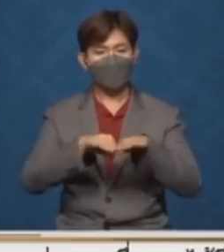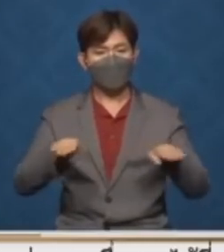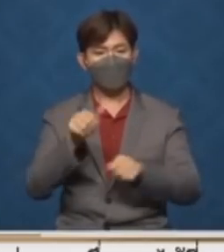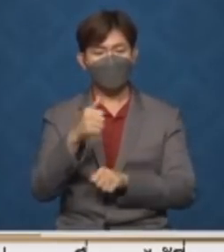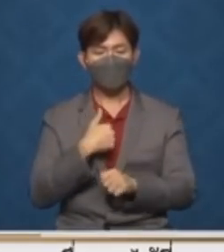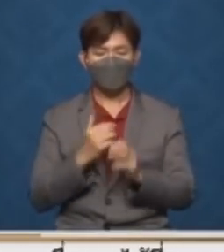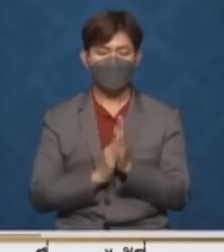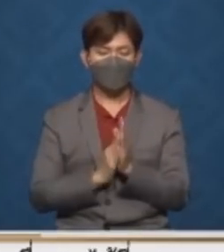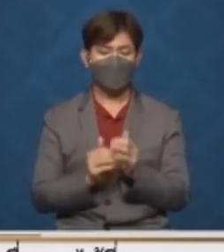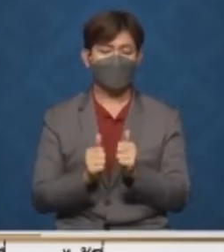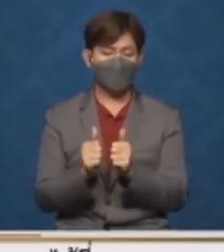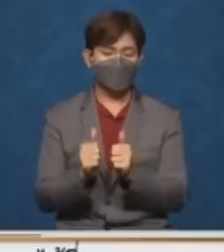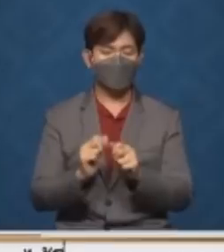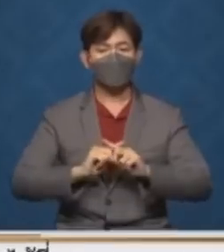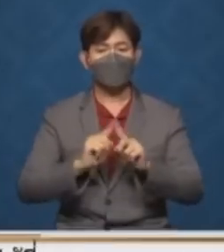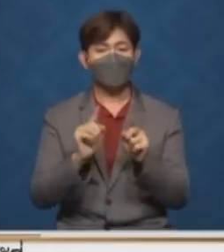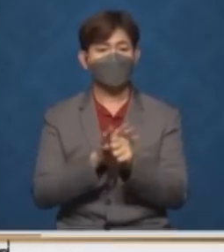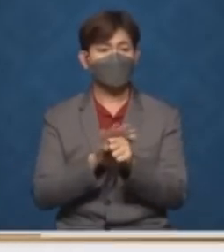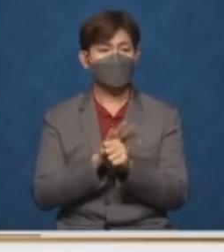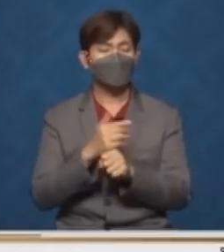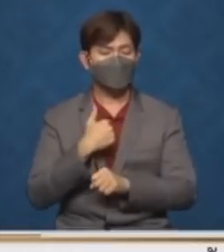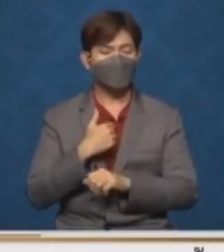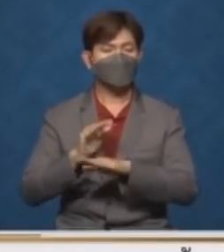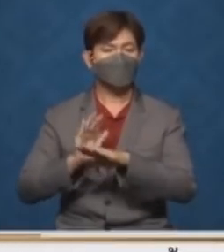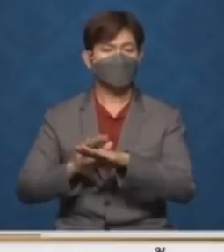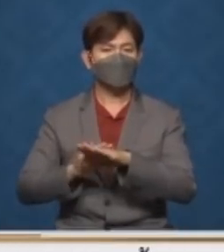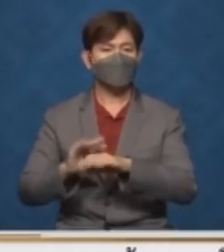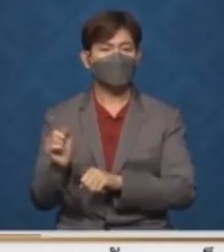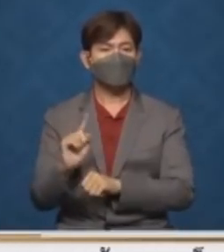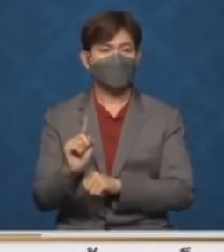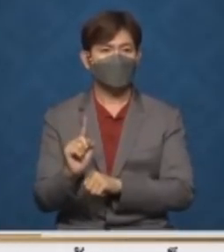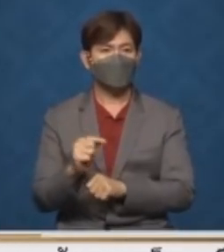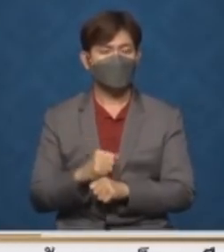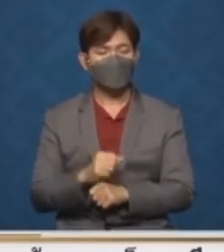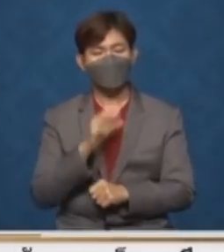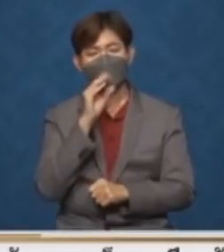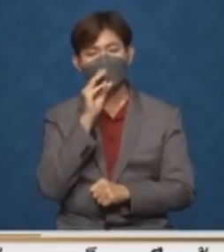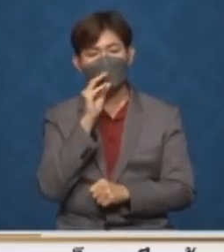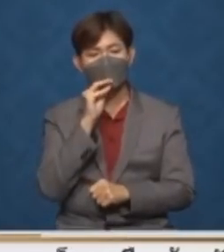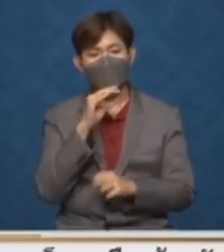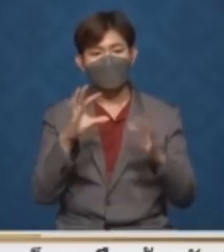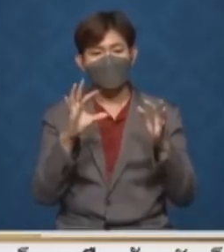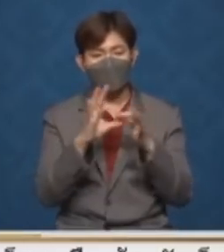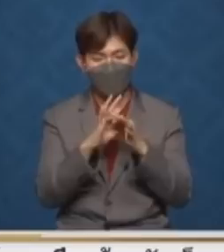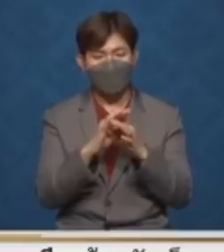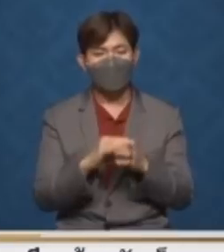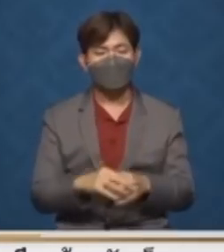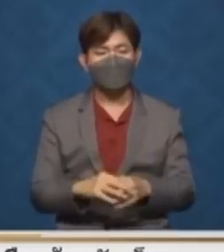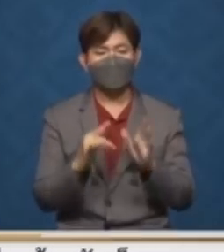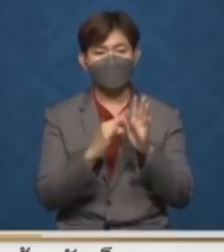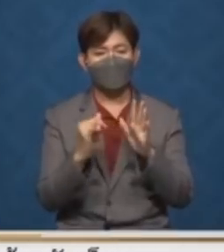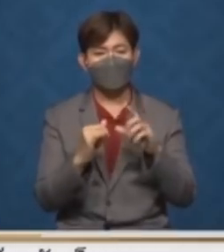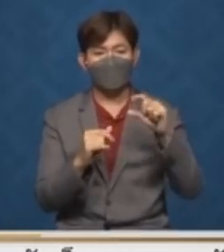ชนชวมาตลอด แต่มาสิคู่นี้เี่ผมได้เตือนเรื่องการวิจาร์คุภาพของวอกซีน การวิ